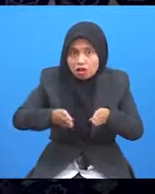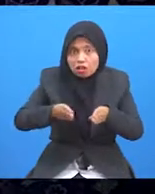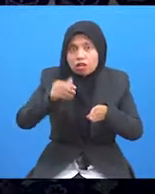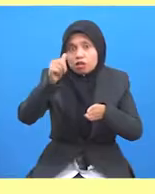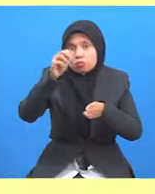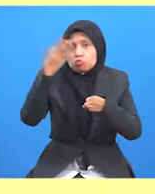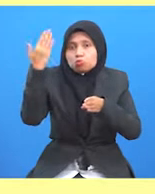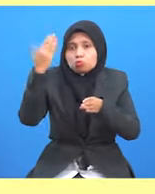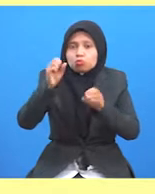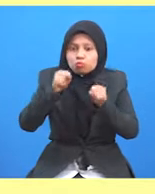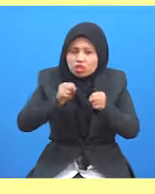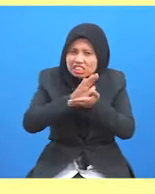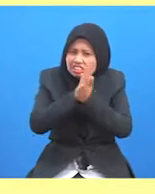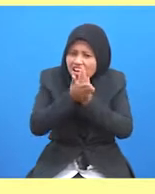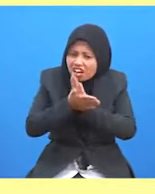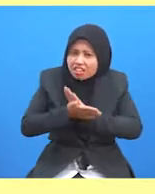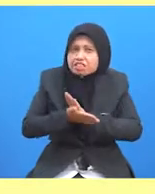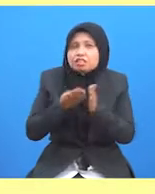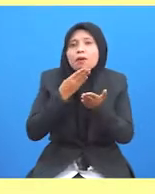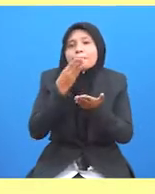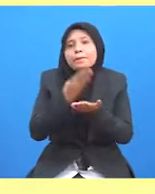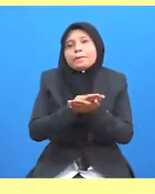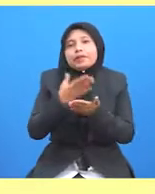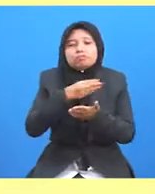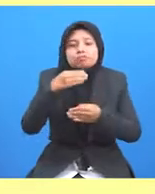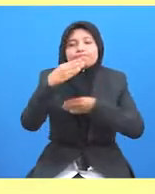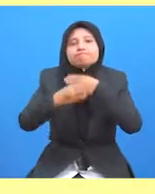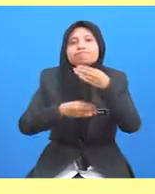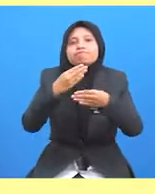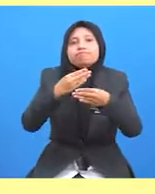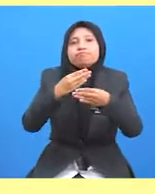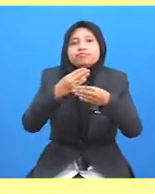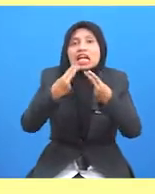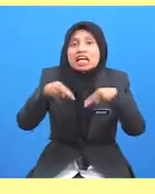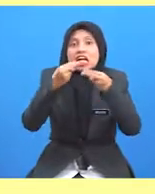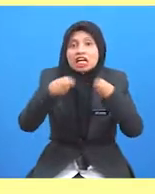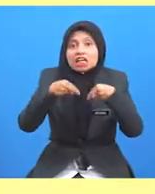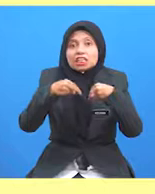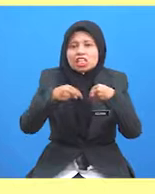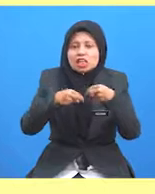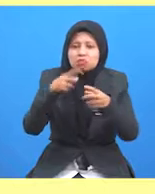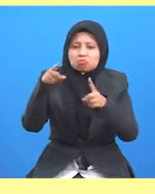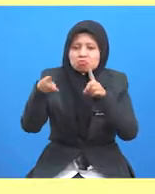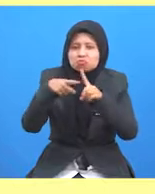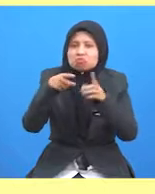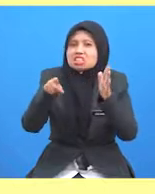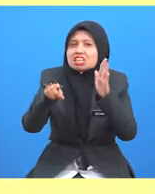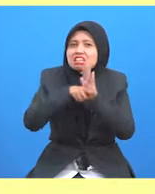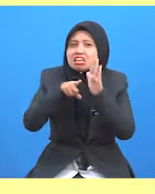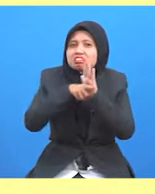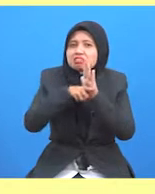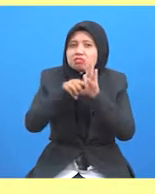maju. Nilai-nilai negatif telah diubah kepada nilai-nilai yang positif. Contohnya,